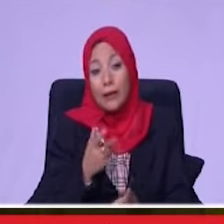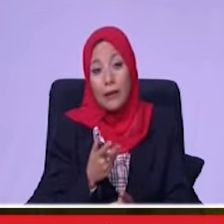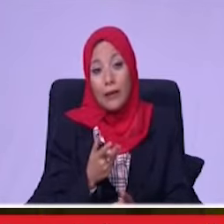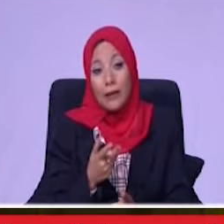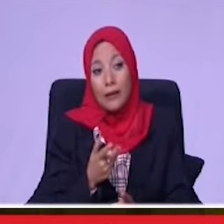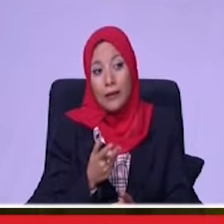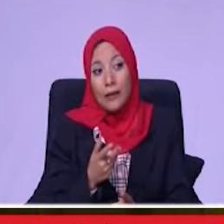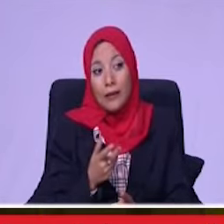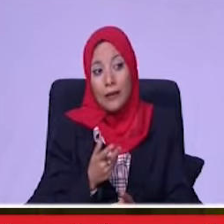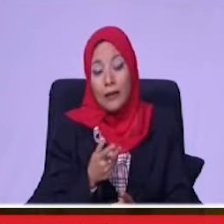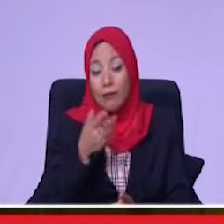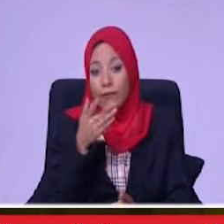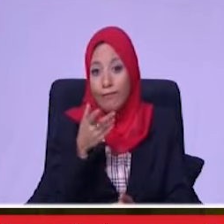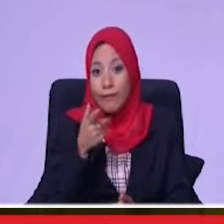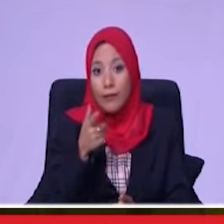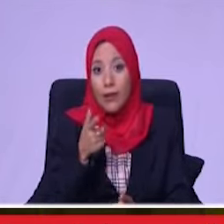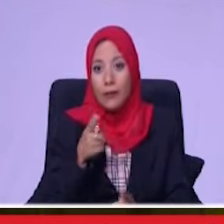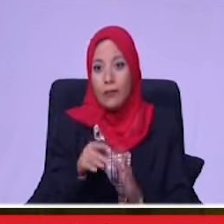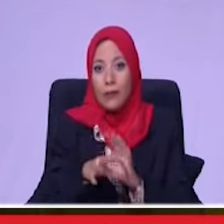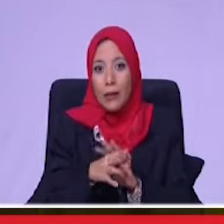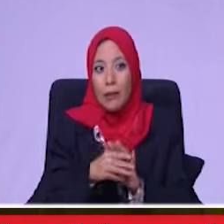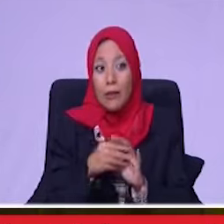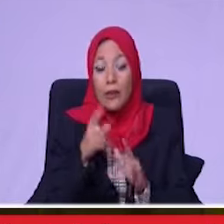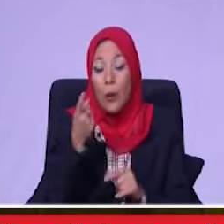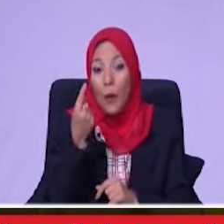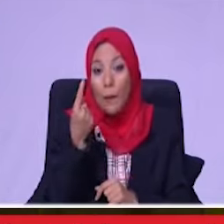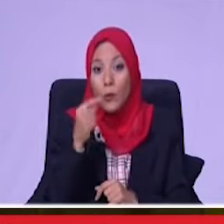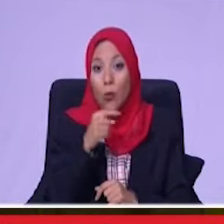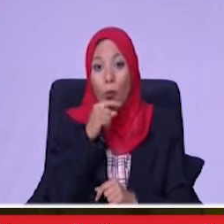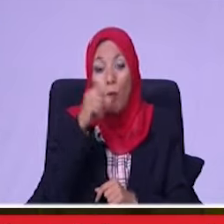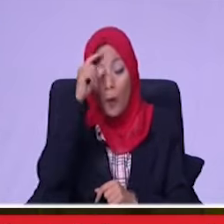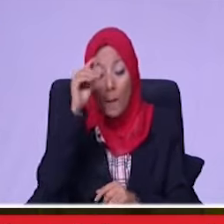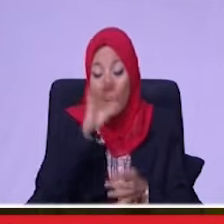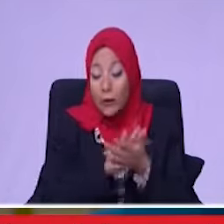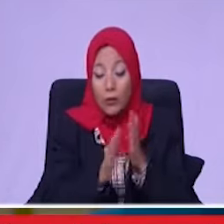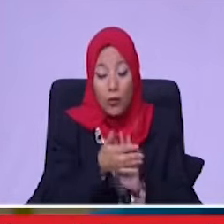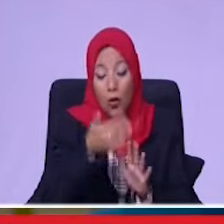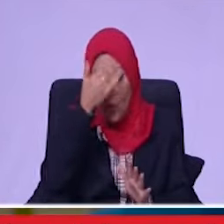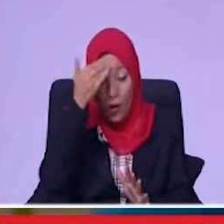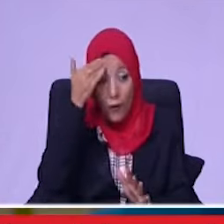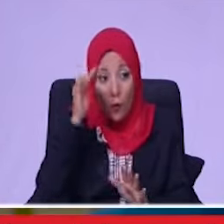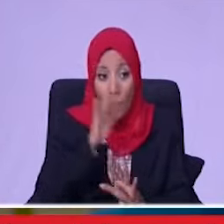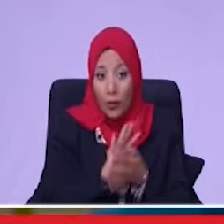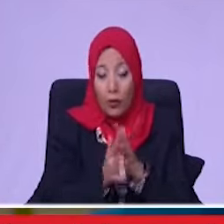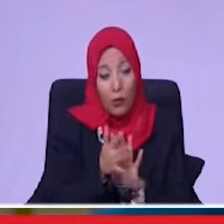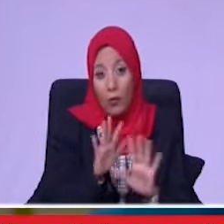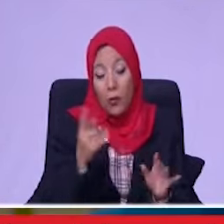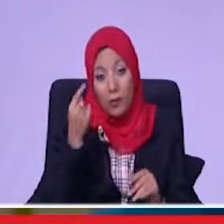لكن انت فقط تقرأ القرآن حافظ القرآن كله؟